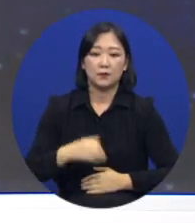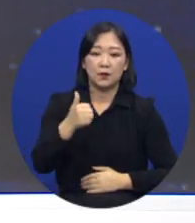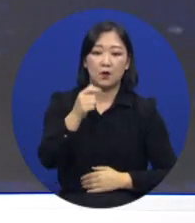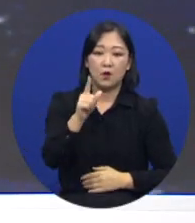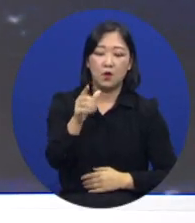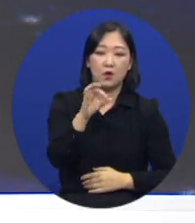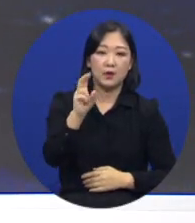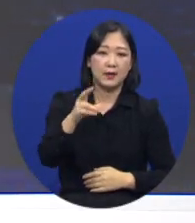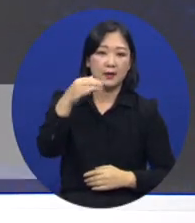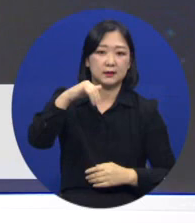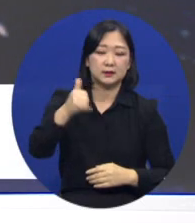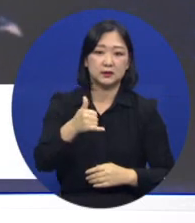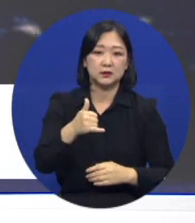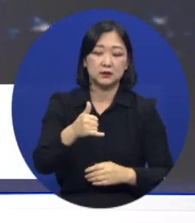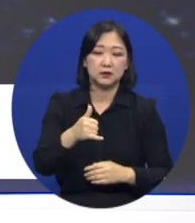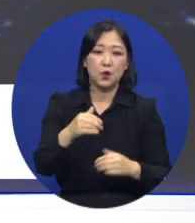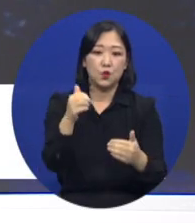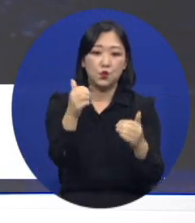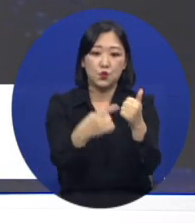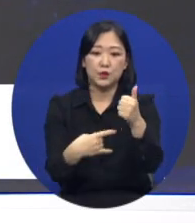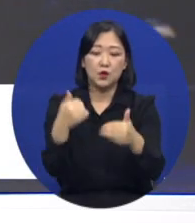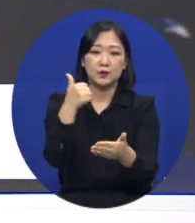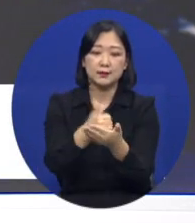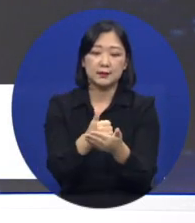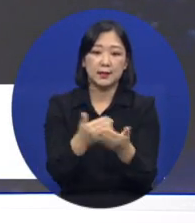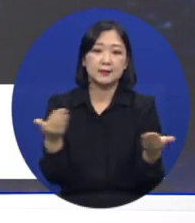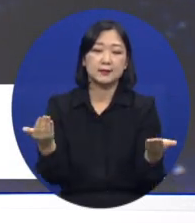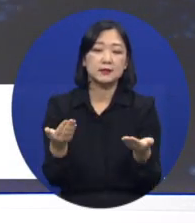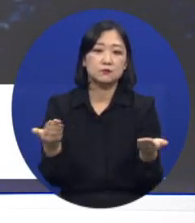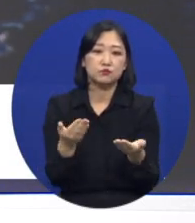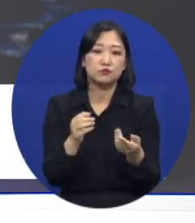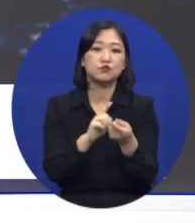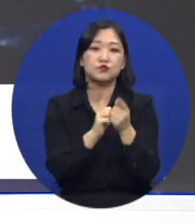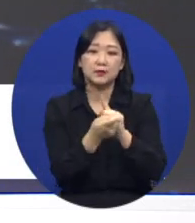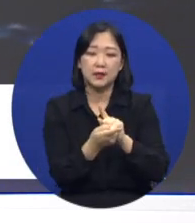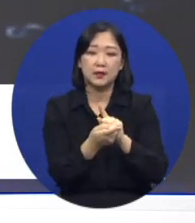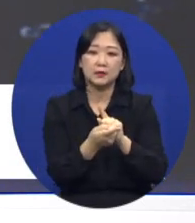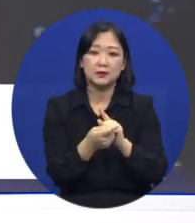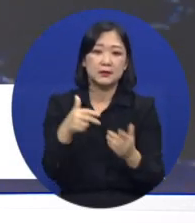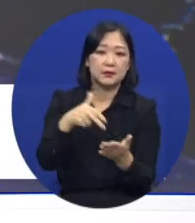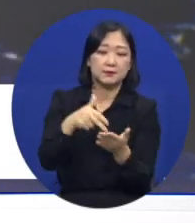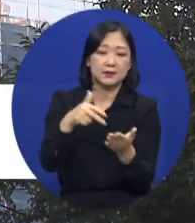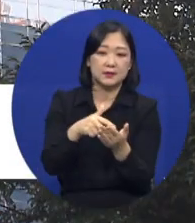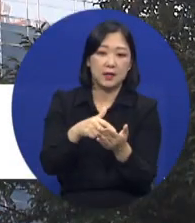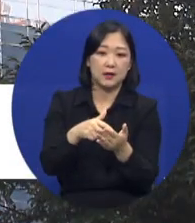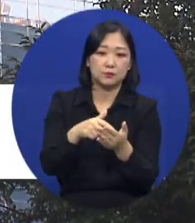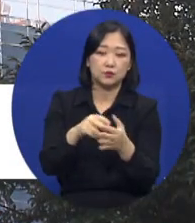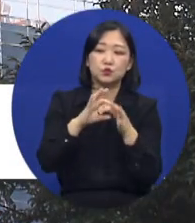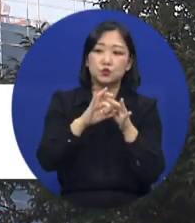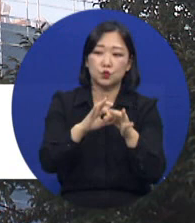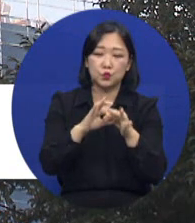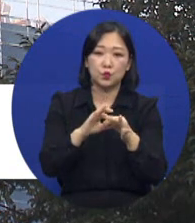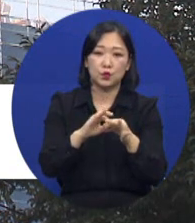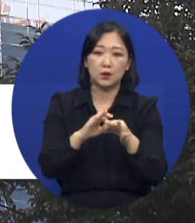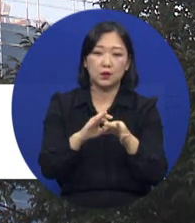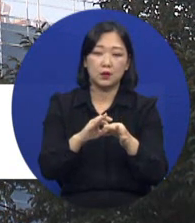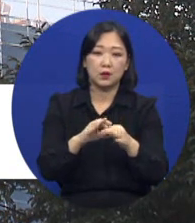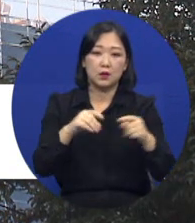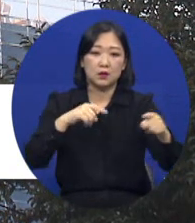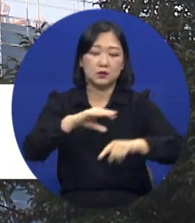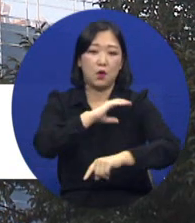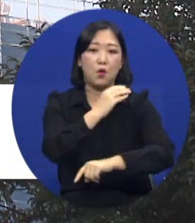허양진 국민의힘 제주도당 위원장 직무대행은 입장문을 통해 보수 재건을 통해 정권교체